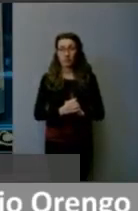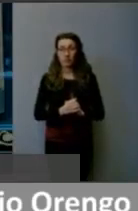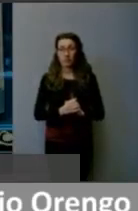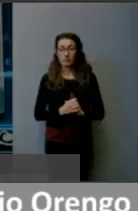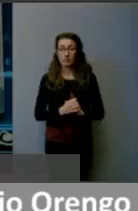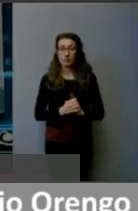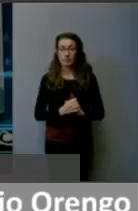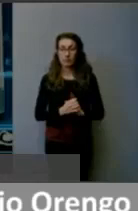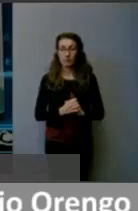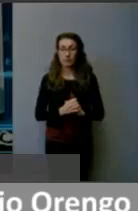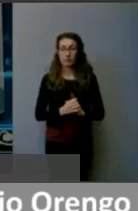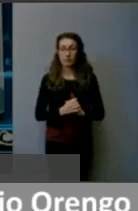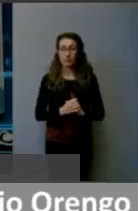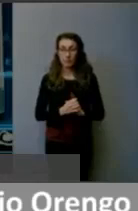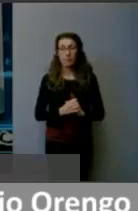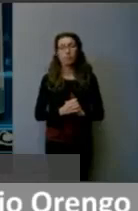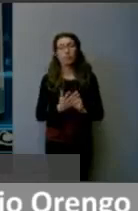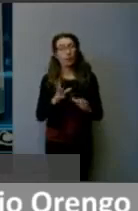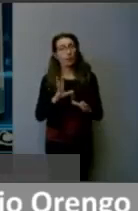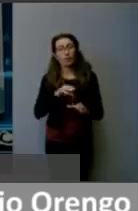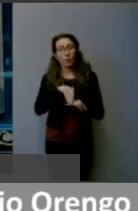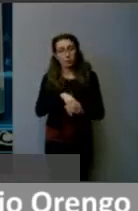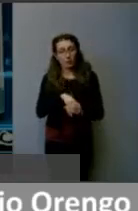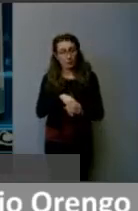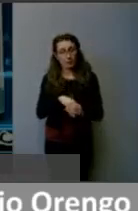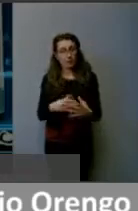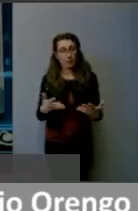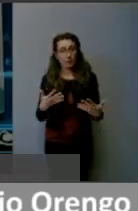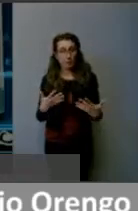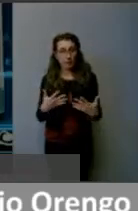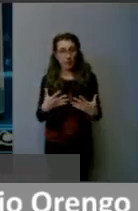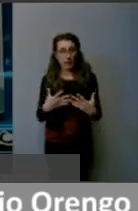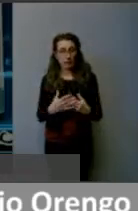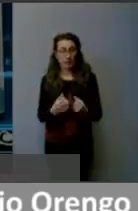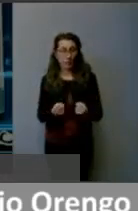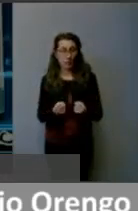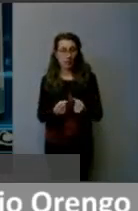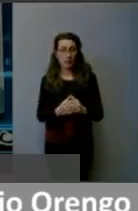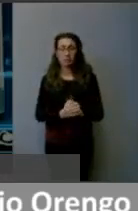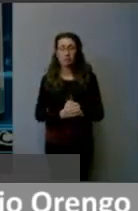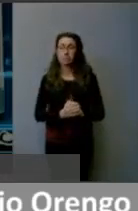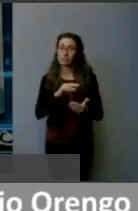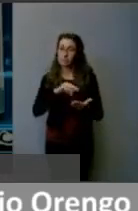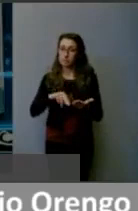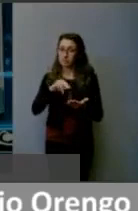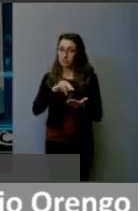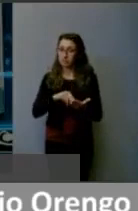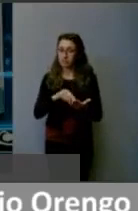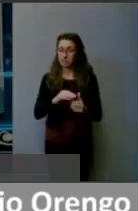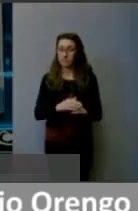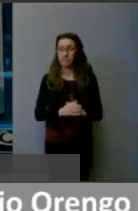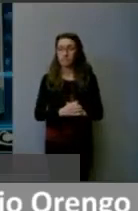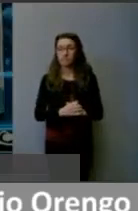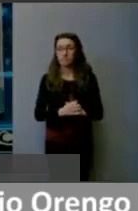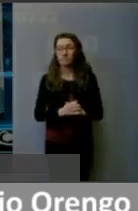comprensiva dell'immediata eseguibilità. Prego, la votazione è aperta, colleghi.